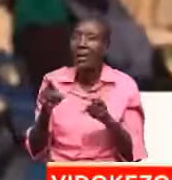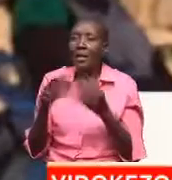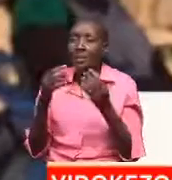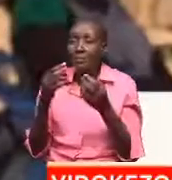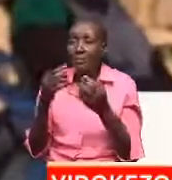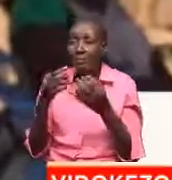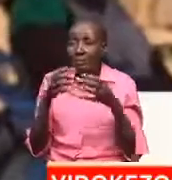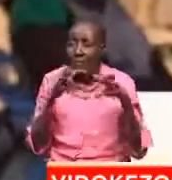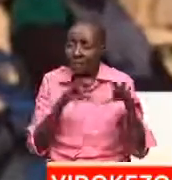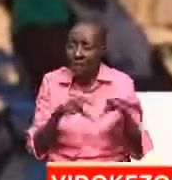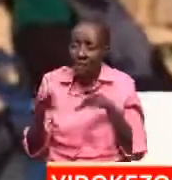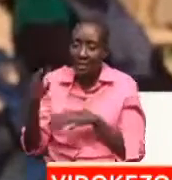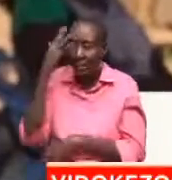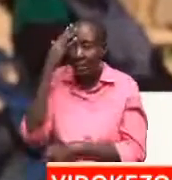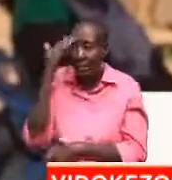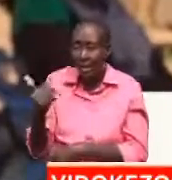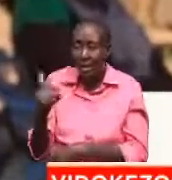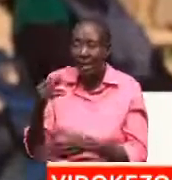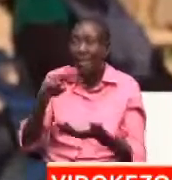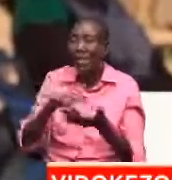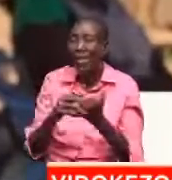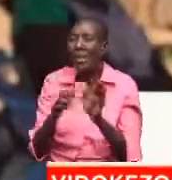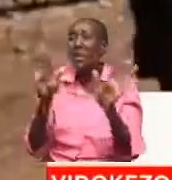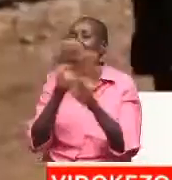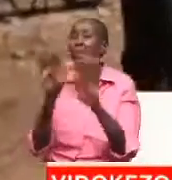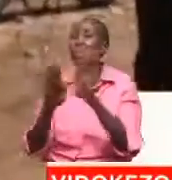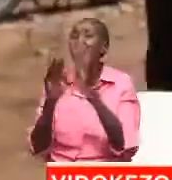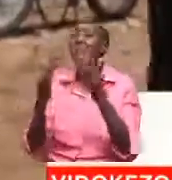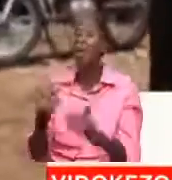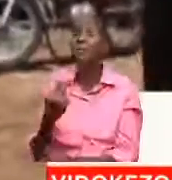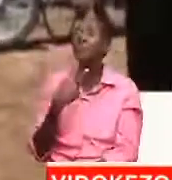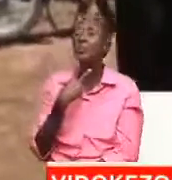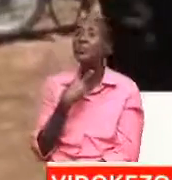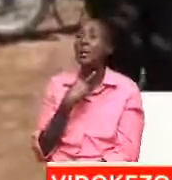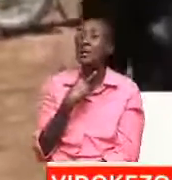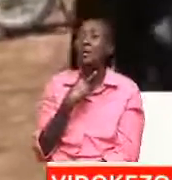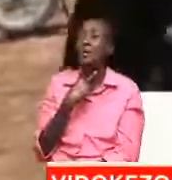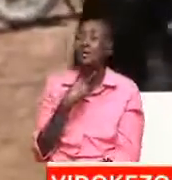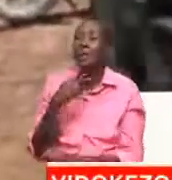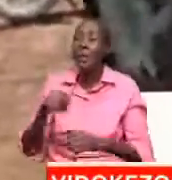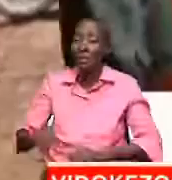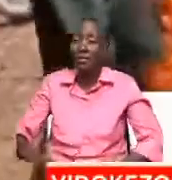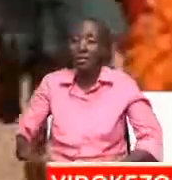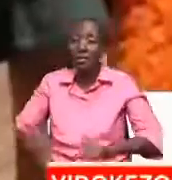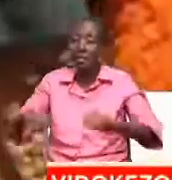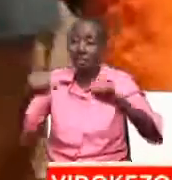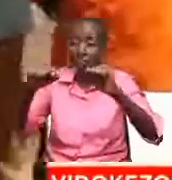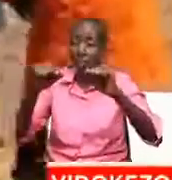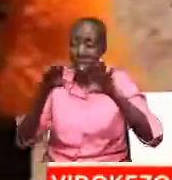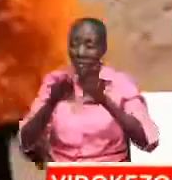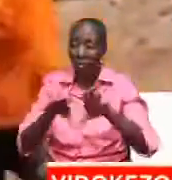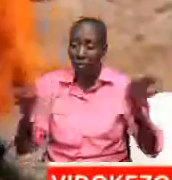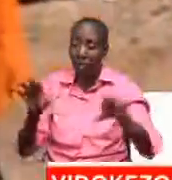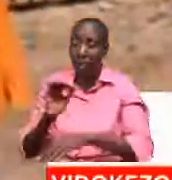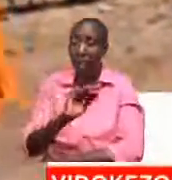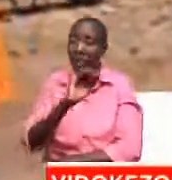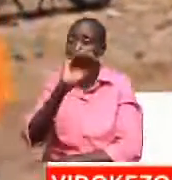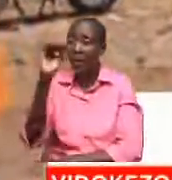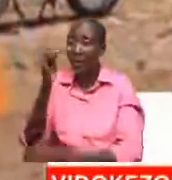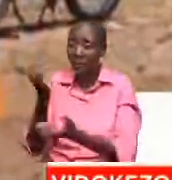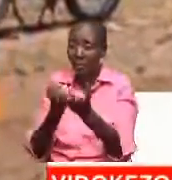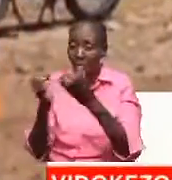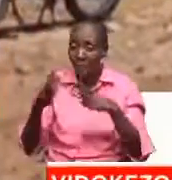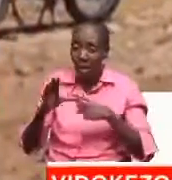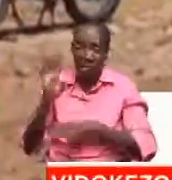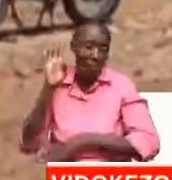wasipokuja hakuna shughuli zitaendelea kwa manyumba zao na hakuna shughuli zote watafanya. Wasimamizi wa soko hili wanatoa wito kwa wafanyabiashara kutii sheria hizi, ila